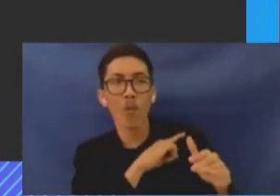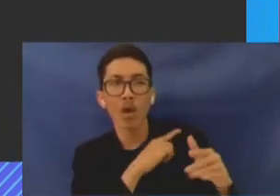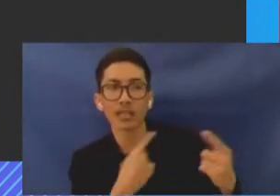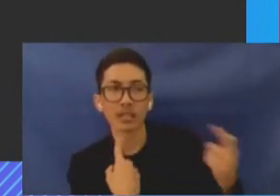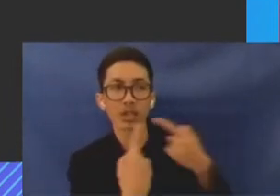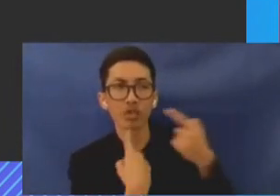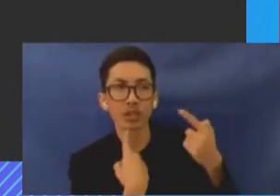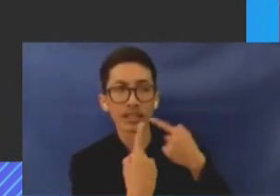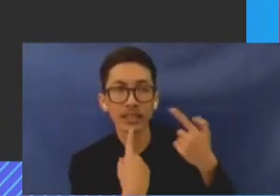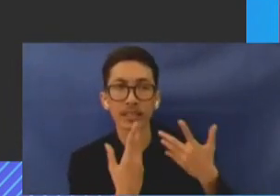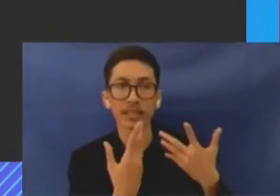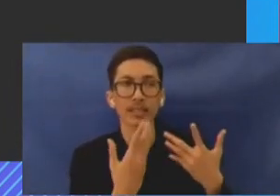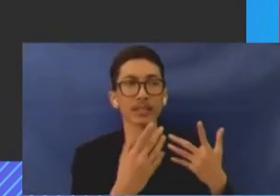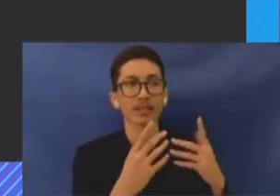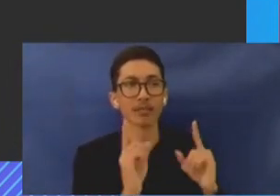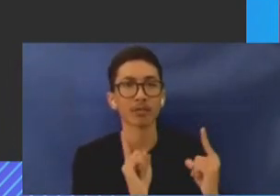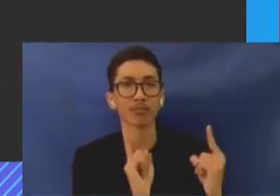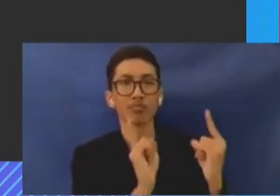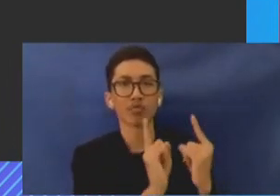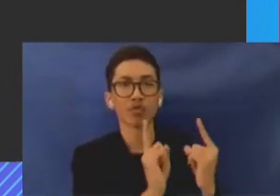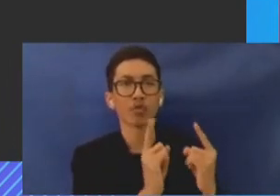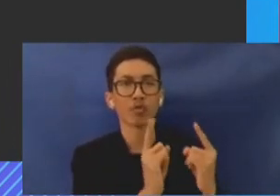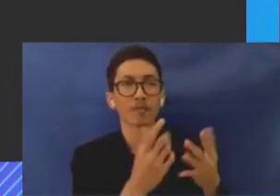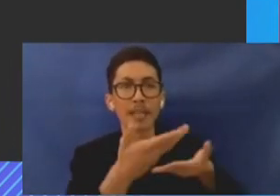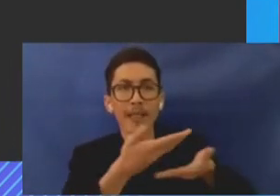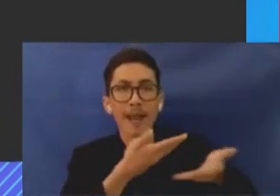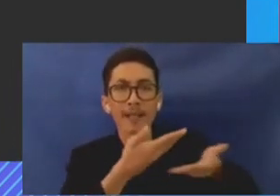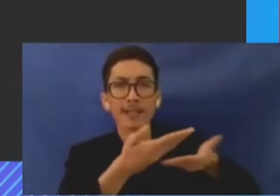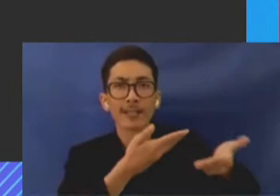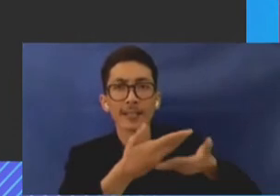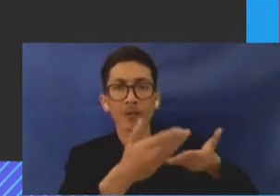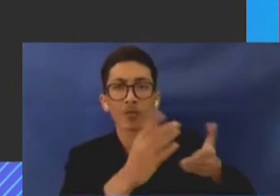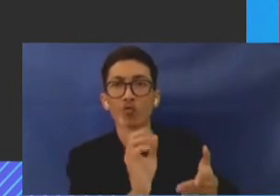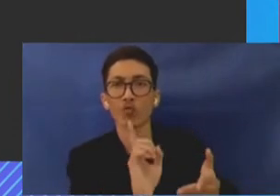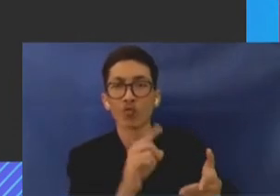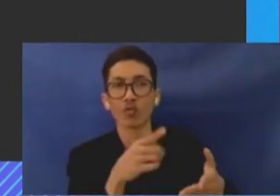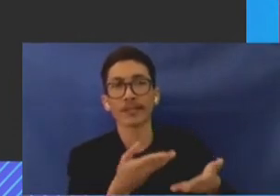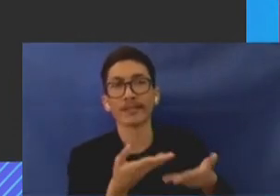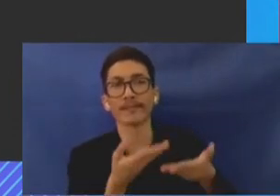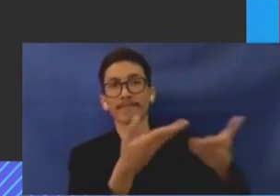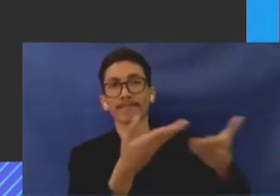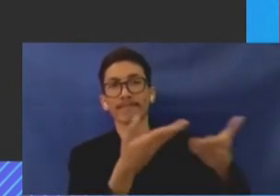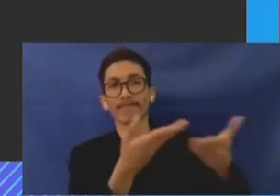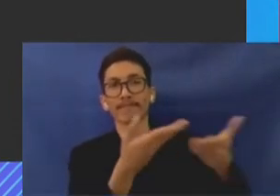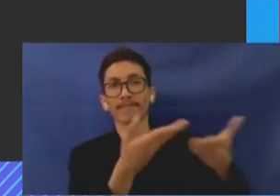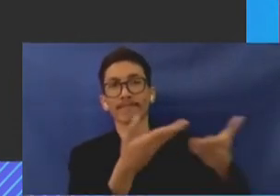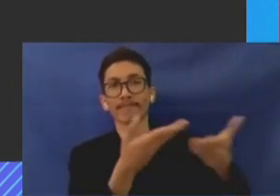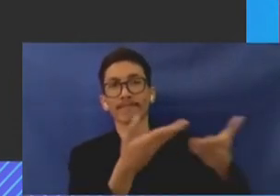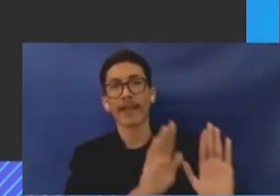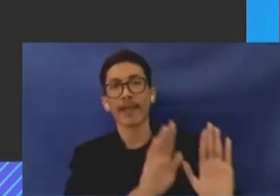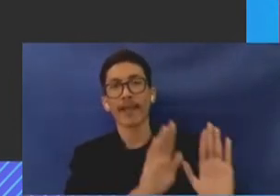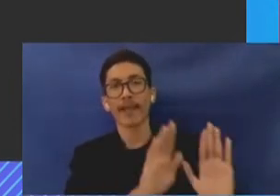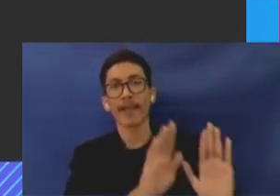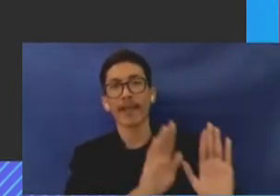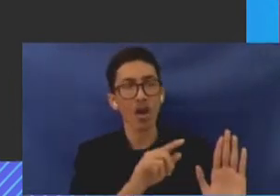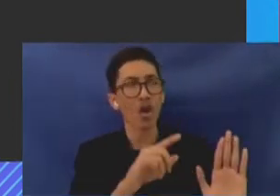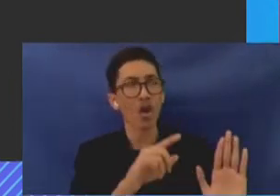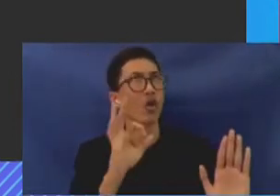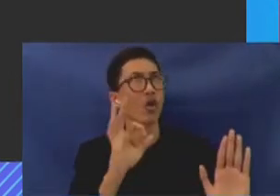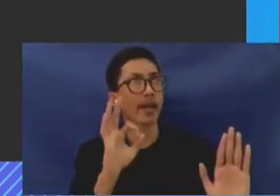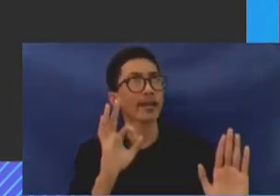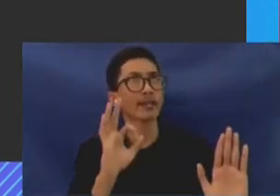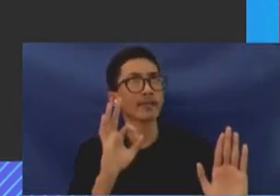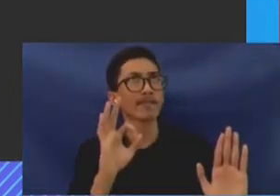dengan teman-teman sebayanya. Kemudian saya memiliki pandangan bahwa okay, kita coba untuk Balkis